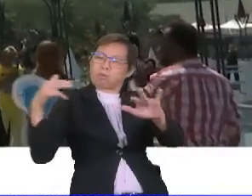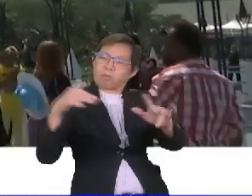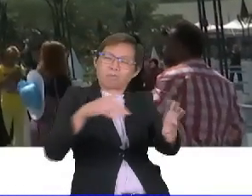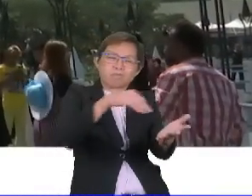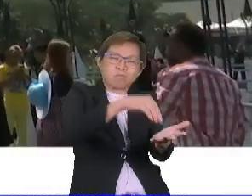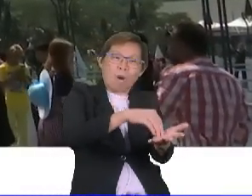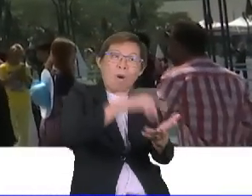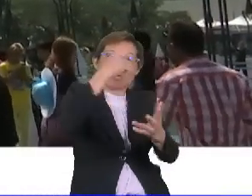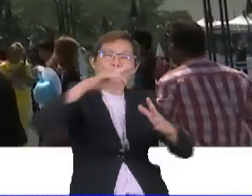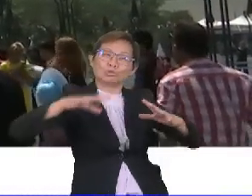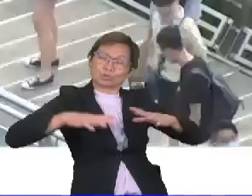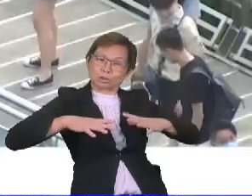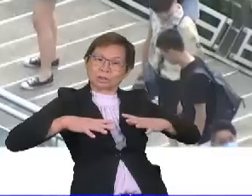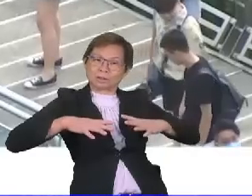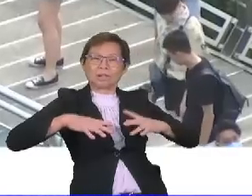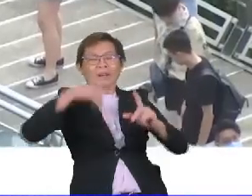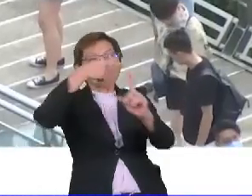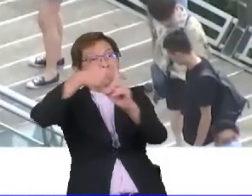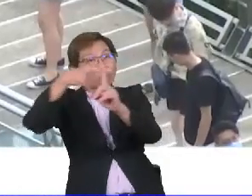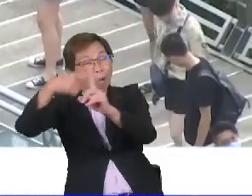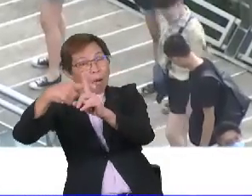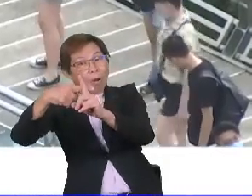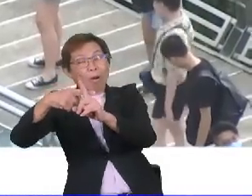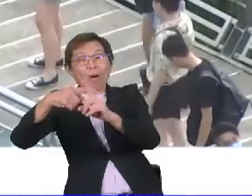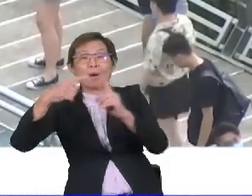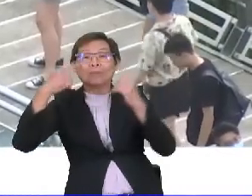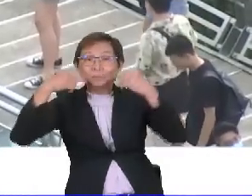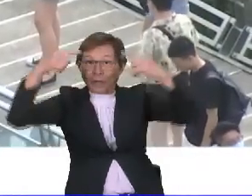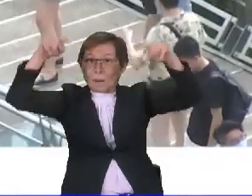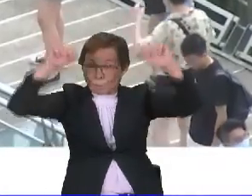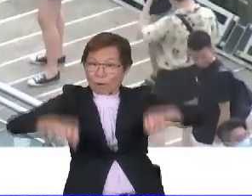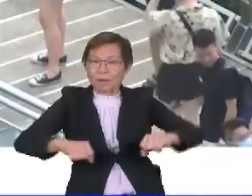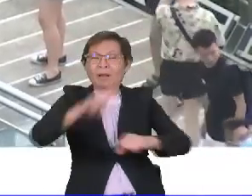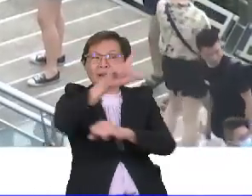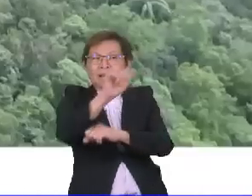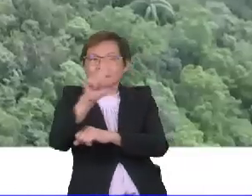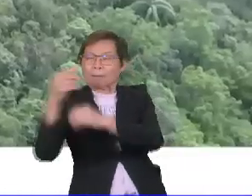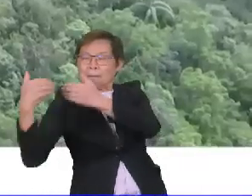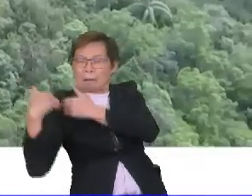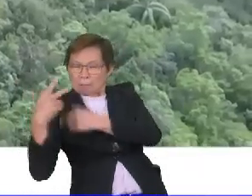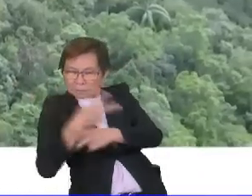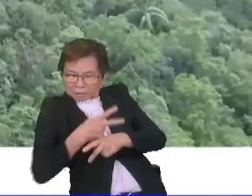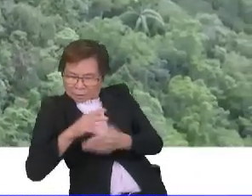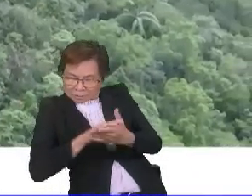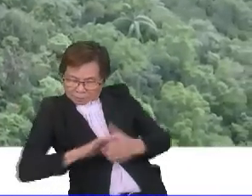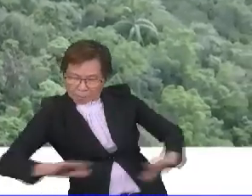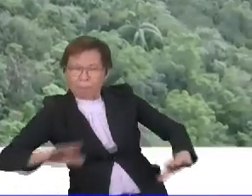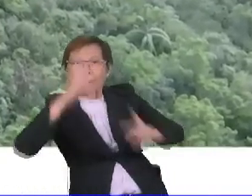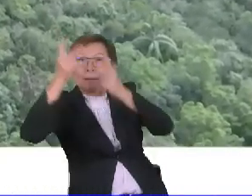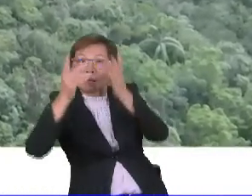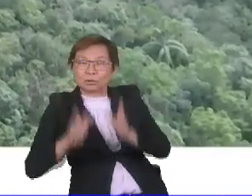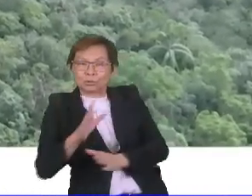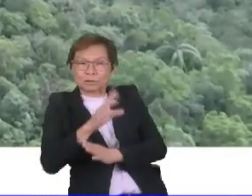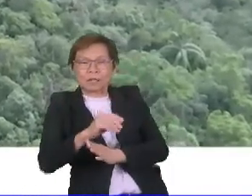selain optimis sasaran pengunjung percaya dicapai nada tetap berperan dan besar menjaga keselamatan pelancong